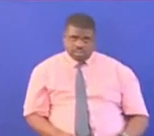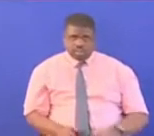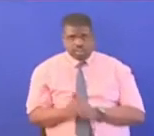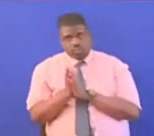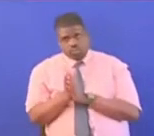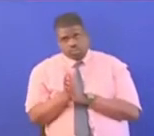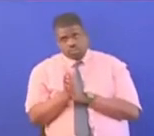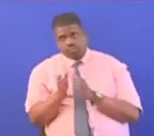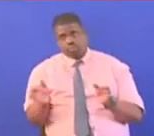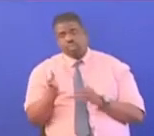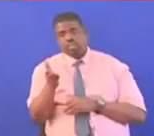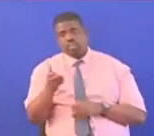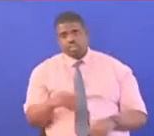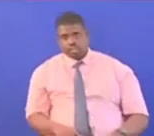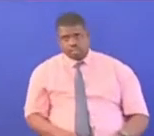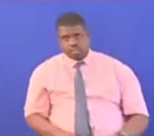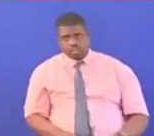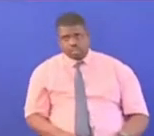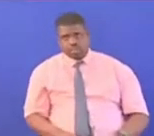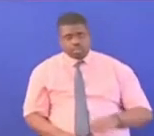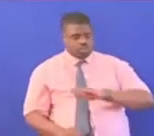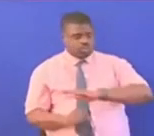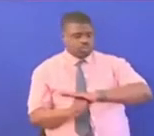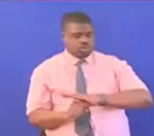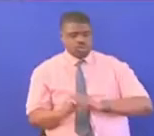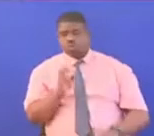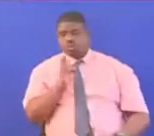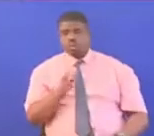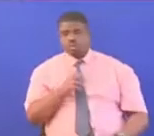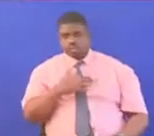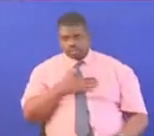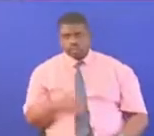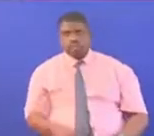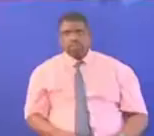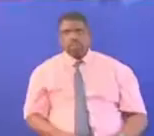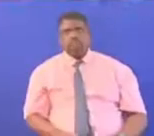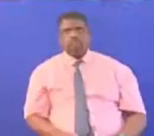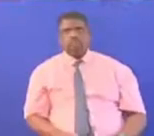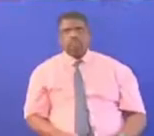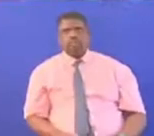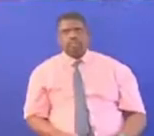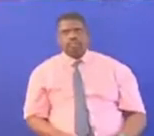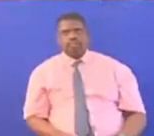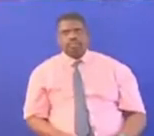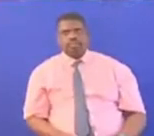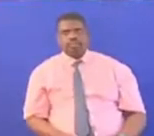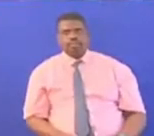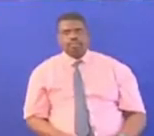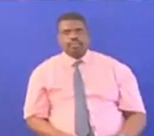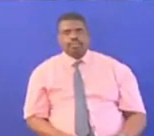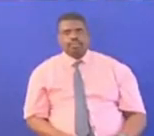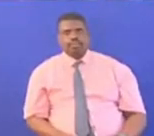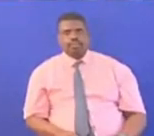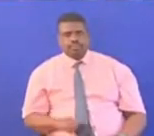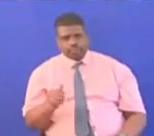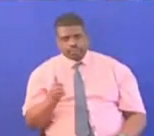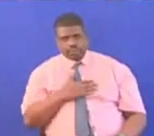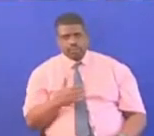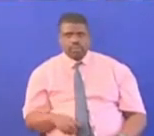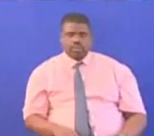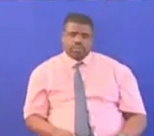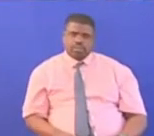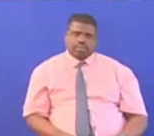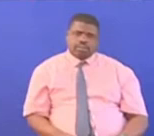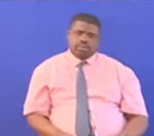ninakushukuru sana kwa fursa hii. Niseme tu ninaunga mkono hoja. Asanteni sana. Asante sana.